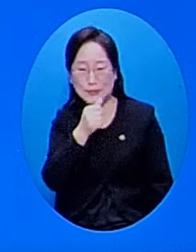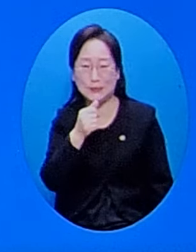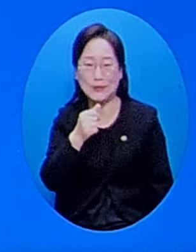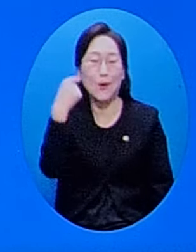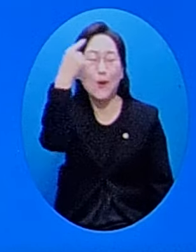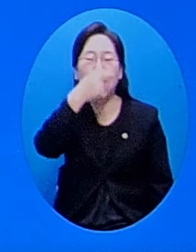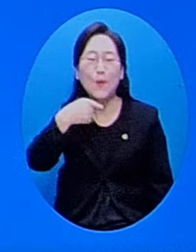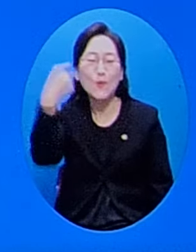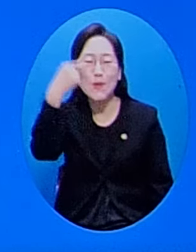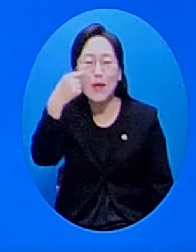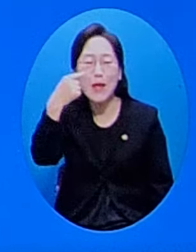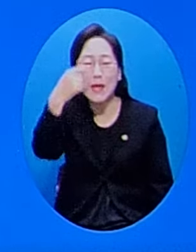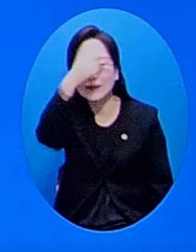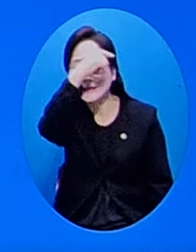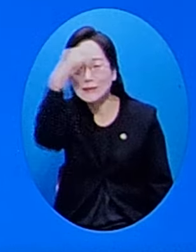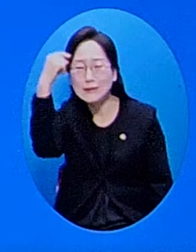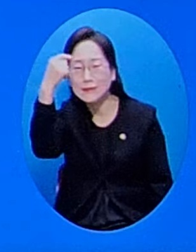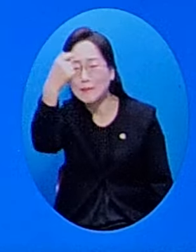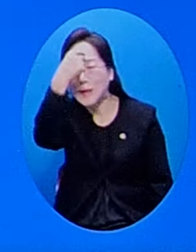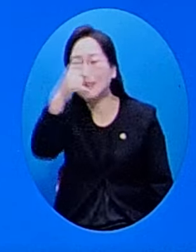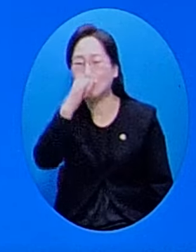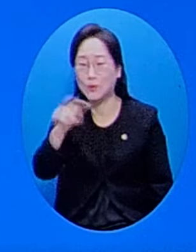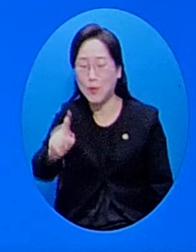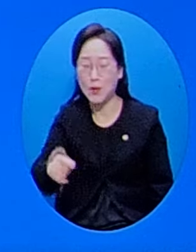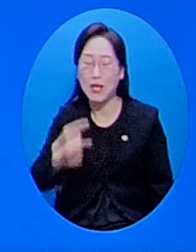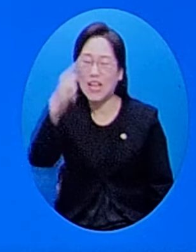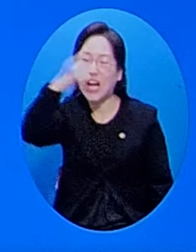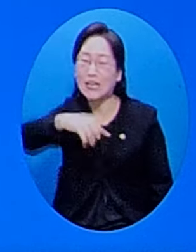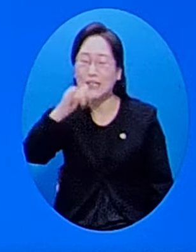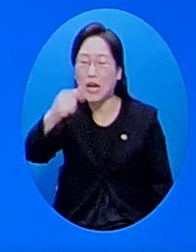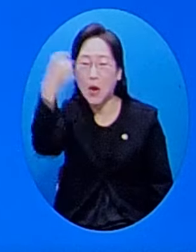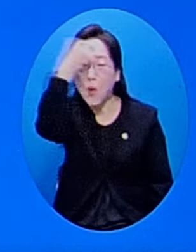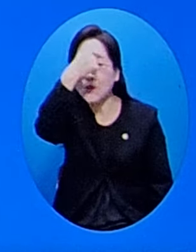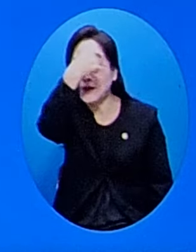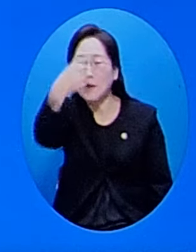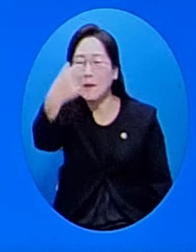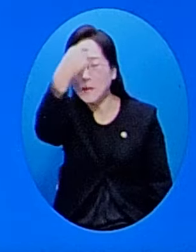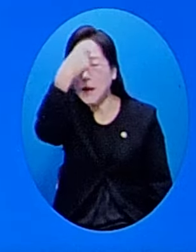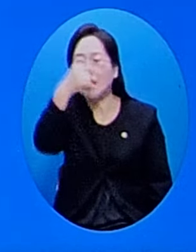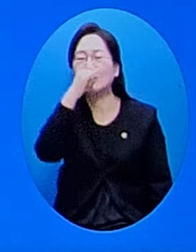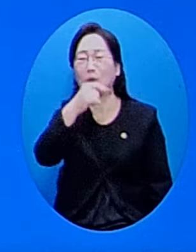얼굴에 다 쓰여 있습니다. 악한 사람은 난 악한 사람이라고 써 있는 것 같습니다.